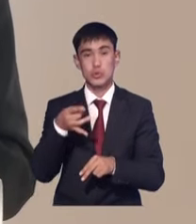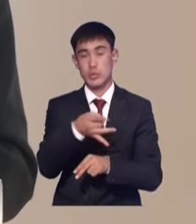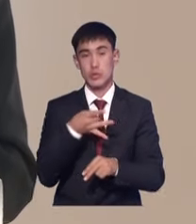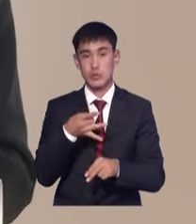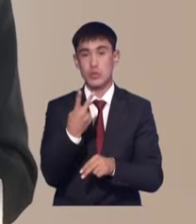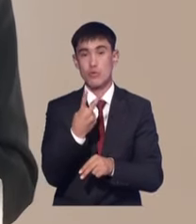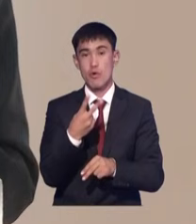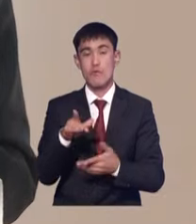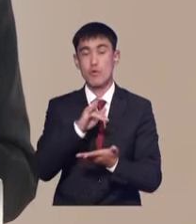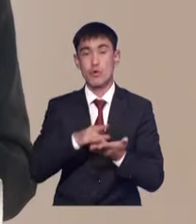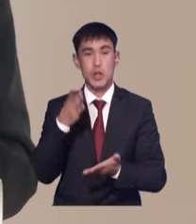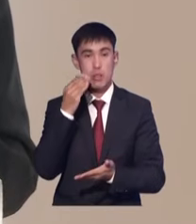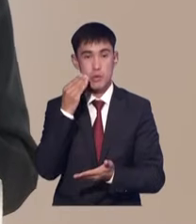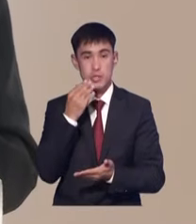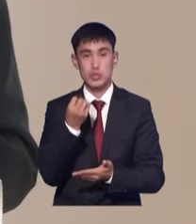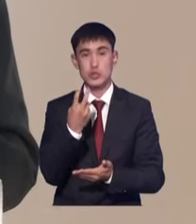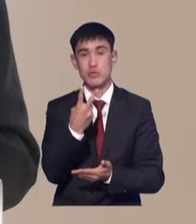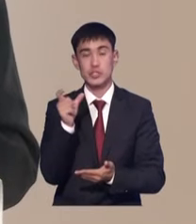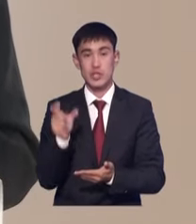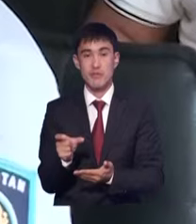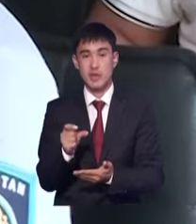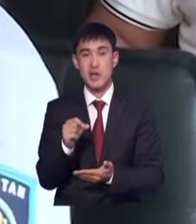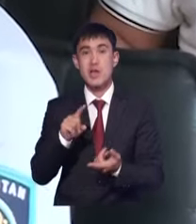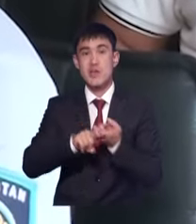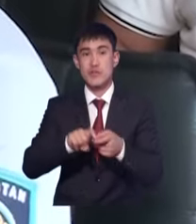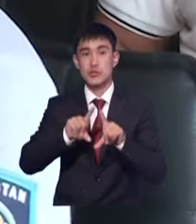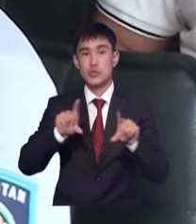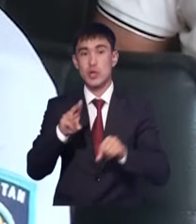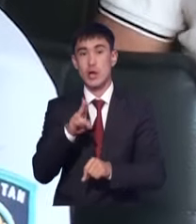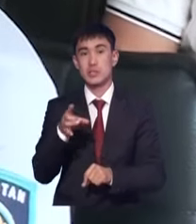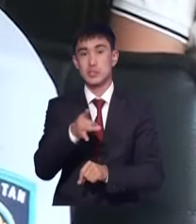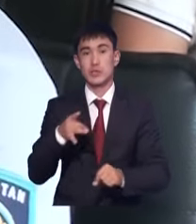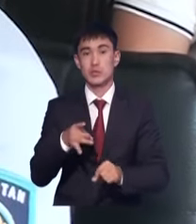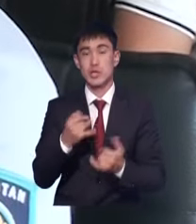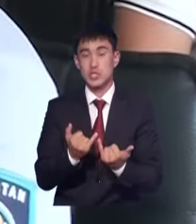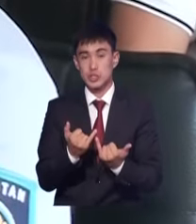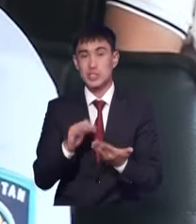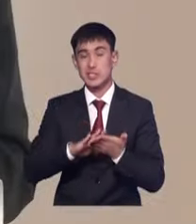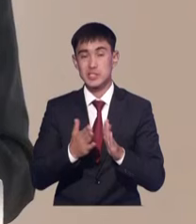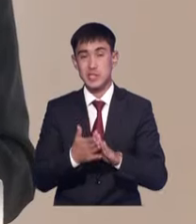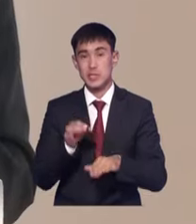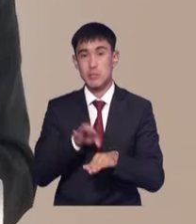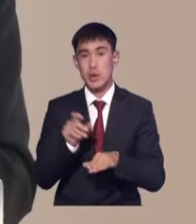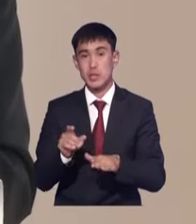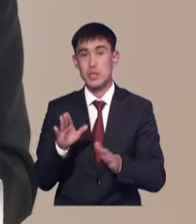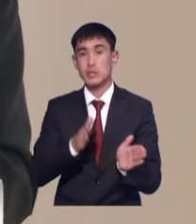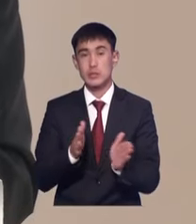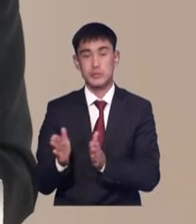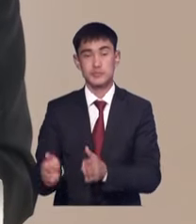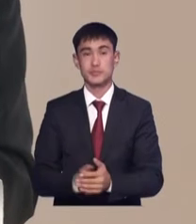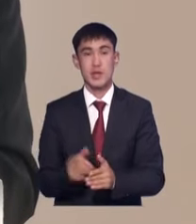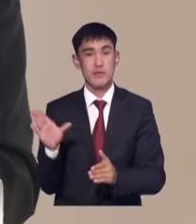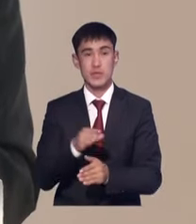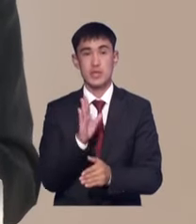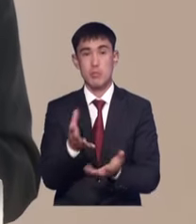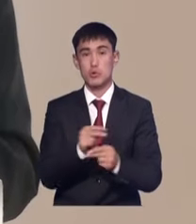районе, 2 в городе Алматы. Еще 2 человека в инфекционной Карасайского района. Сейчас состояние больных удовлетворительное. Все